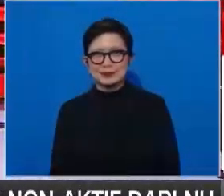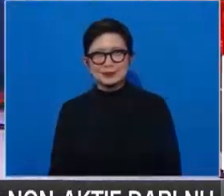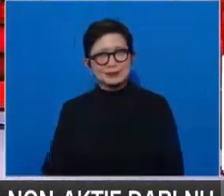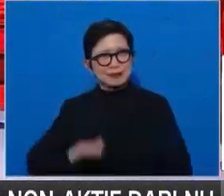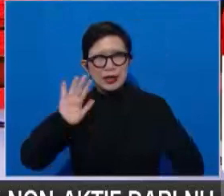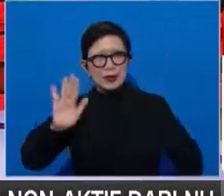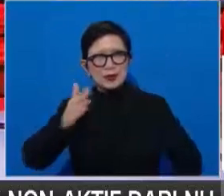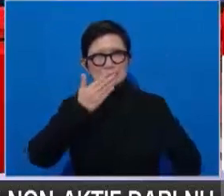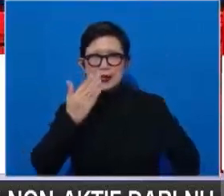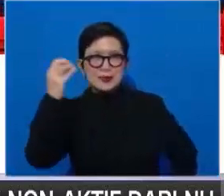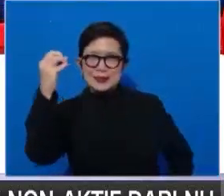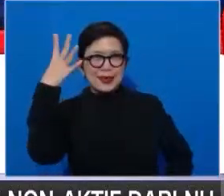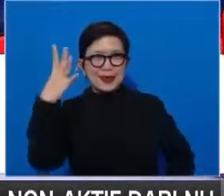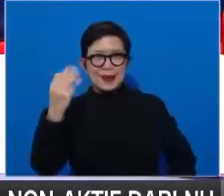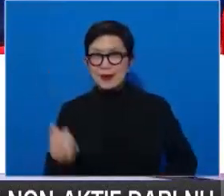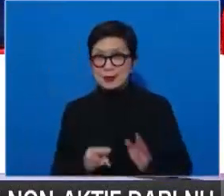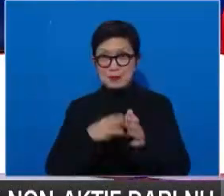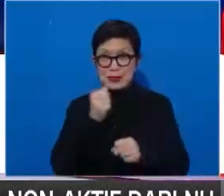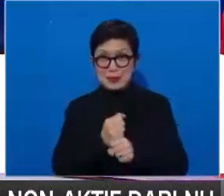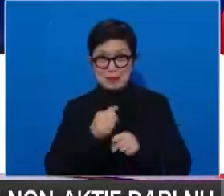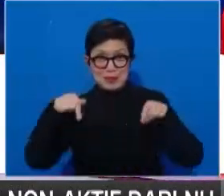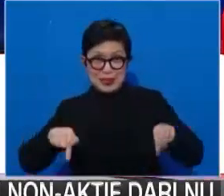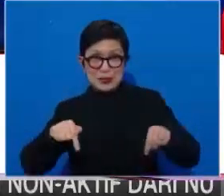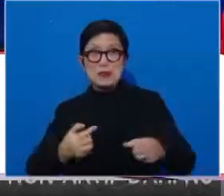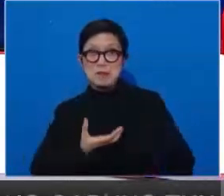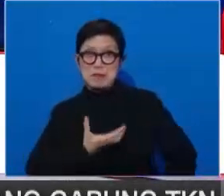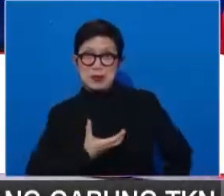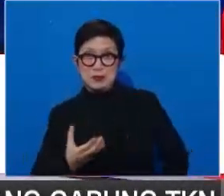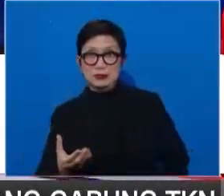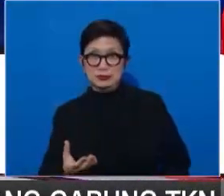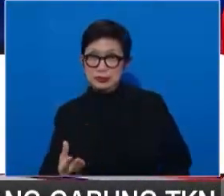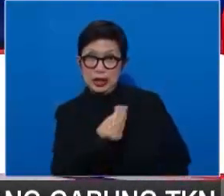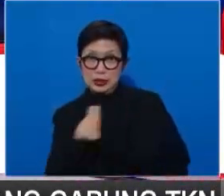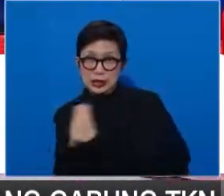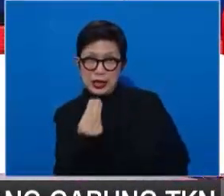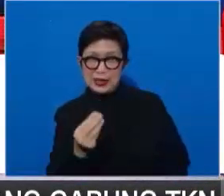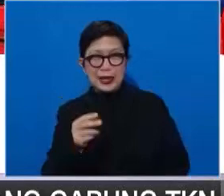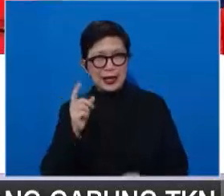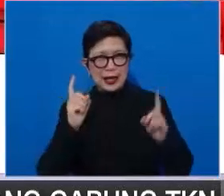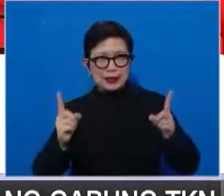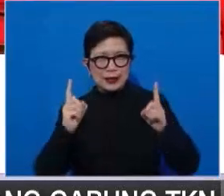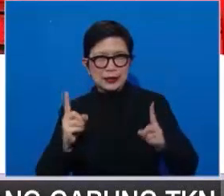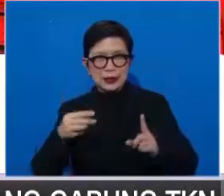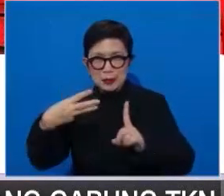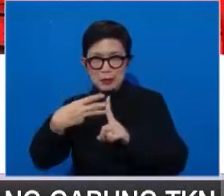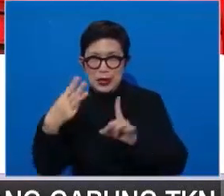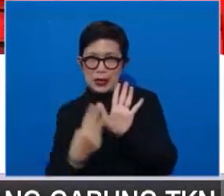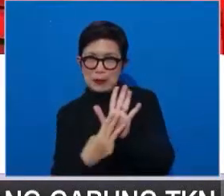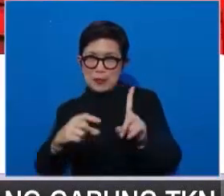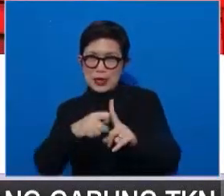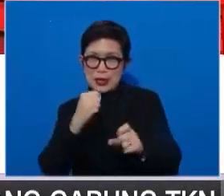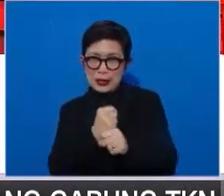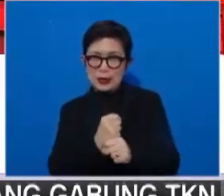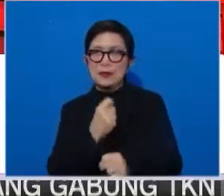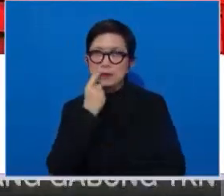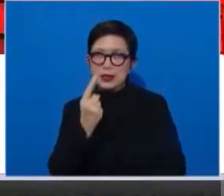Selamat siang, akhir pekan telah tiba. Bagi Anda yang akan keluar ruangan mungkin bisa dicatat. Ini BMKG memperkirakan ya Jakarta dan juga Tangerang bakal cerah